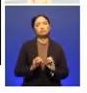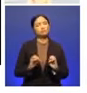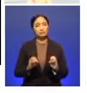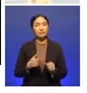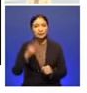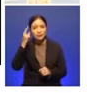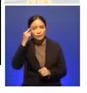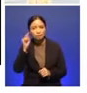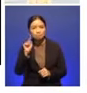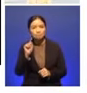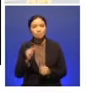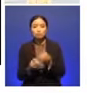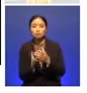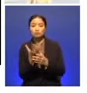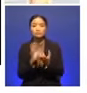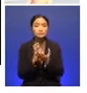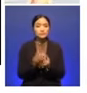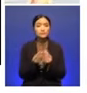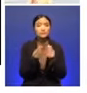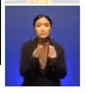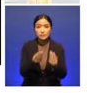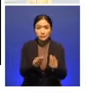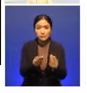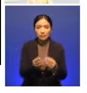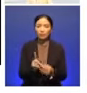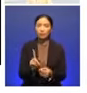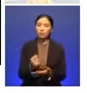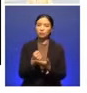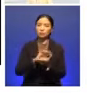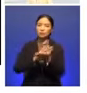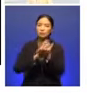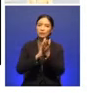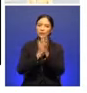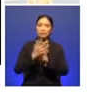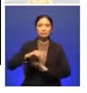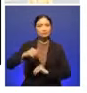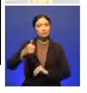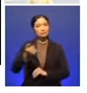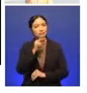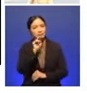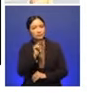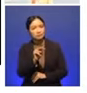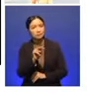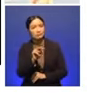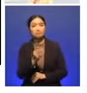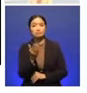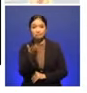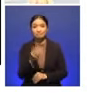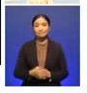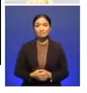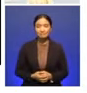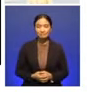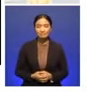พอเราเอาแนวคิดเรื่องการปลูกผักปลูกต้นไม้เข้าไปเนี่ยมันเปลี่ยนไปเยอะแล้วเราก็ได้เห็นผลงานอย่างที่คุณกระล